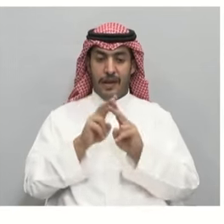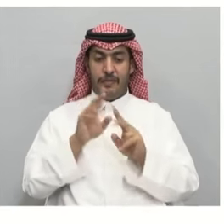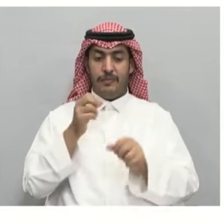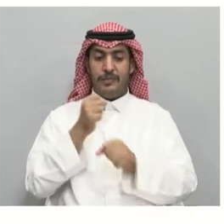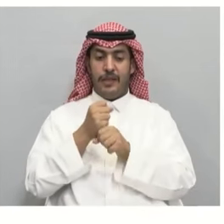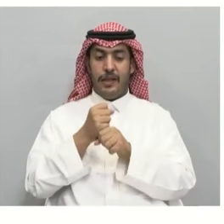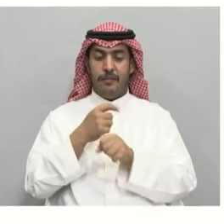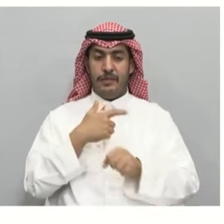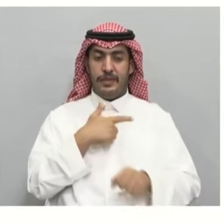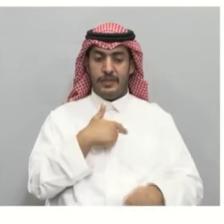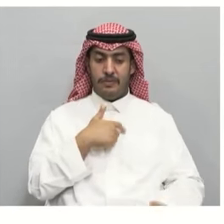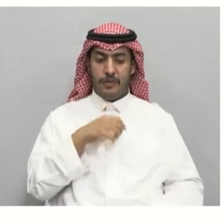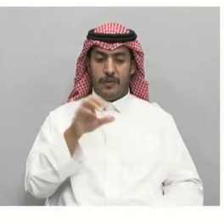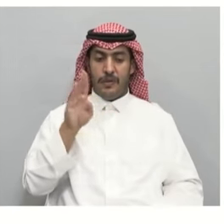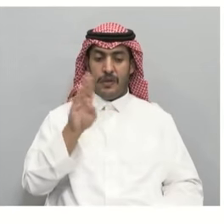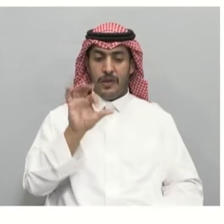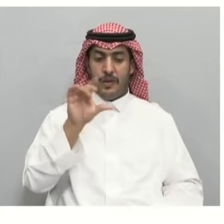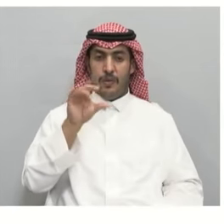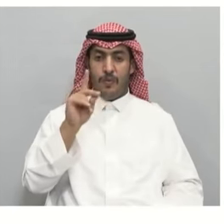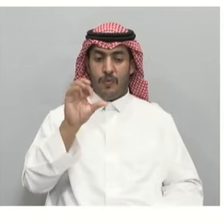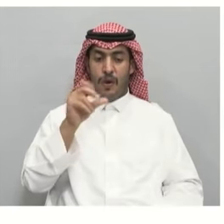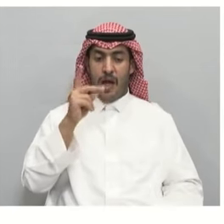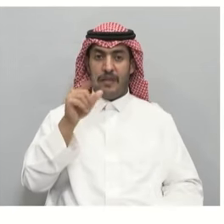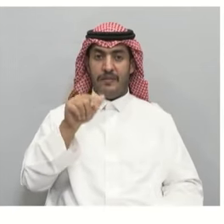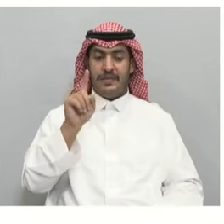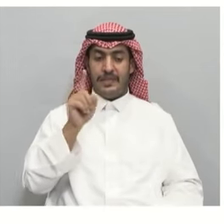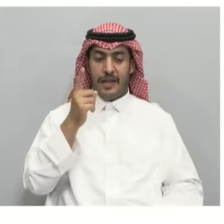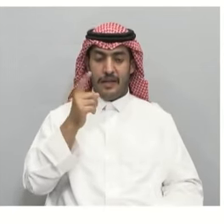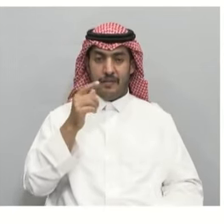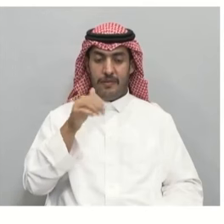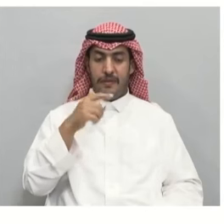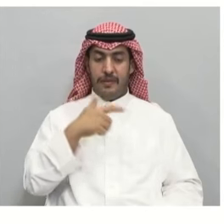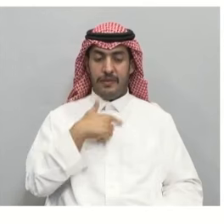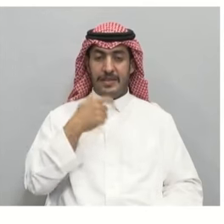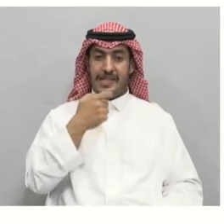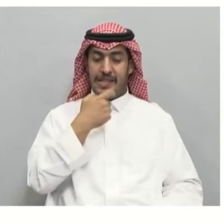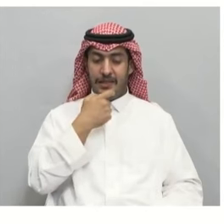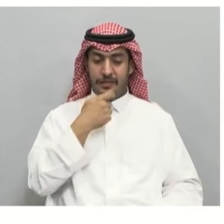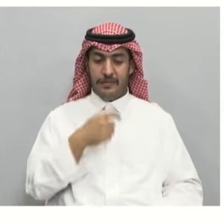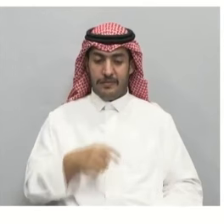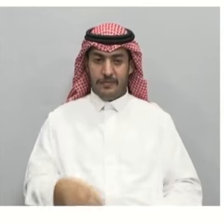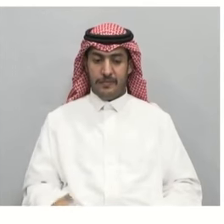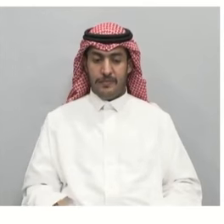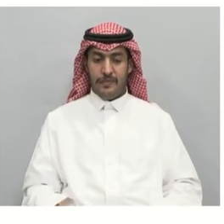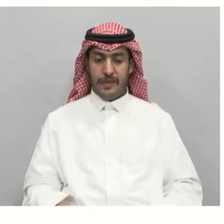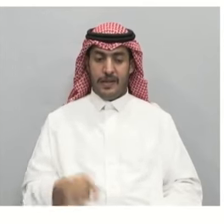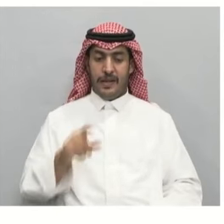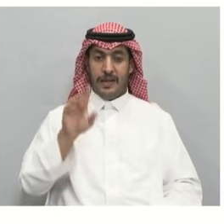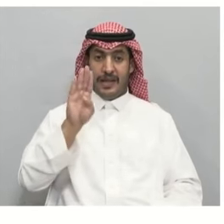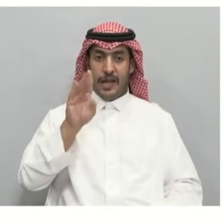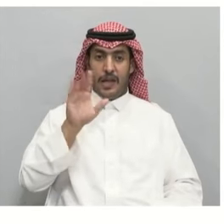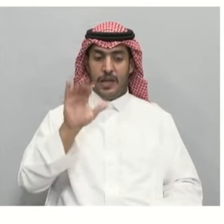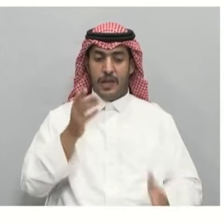باستخدام وحده كيلو وات ساعه والتي رمزها باللغه الانجليزيه كي من